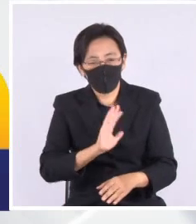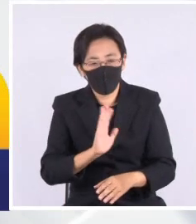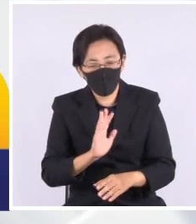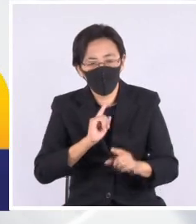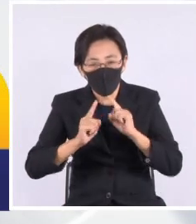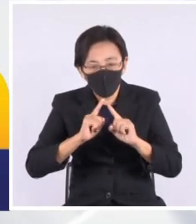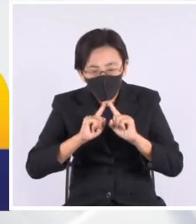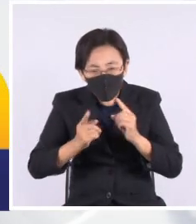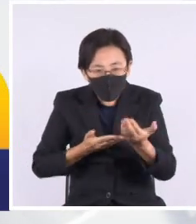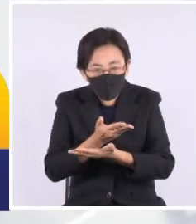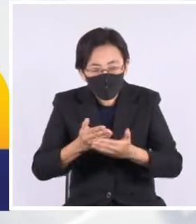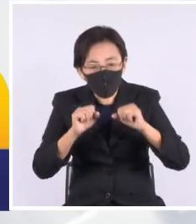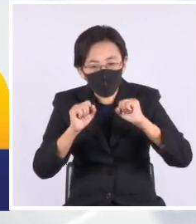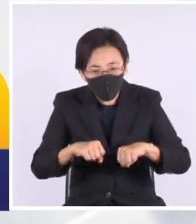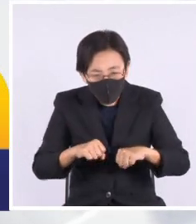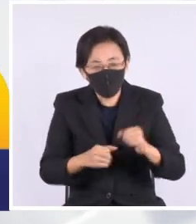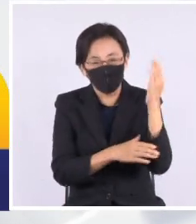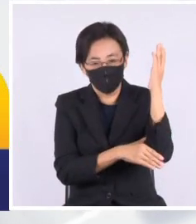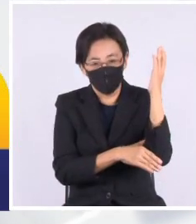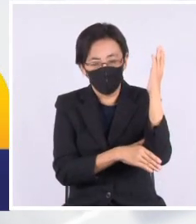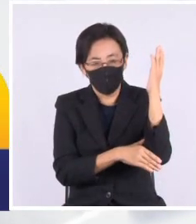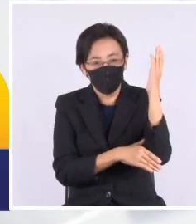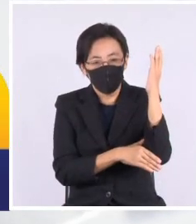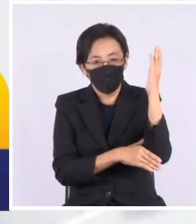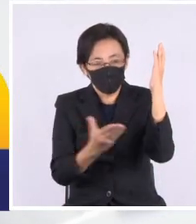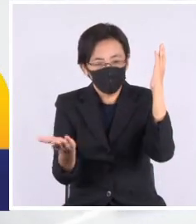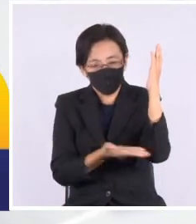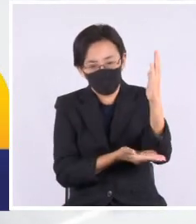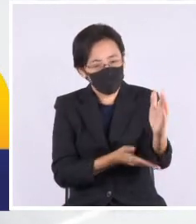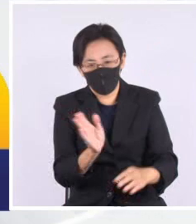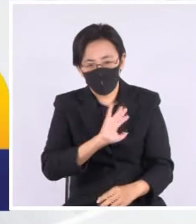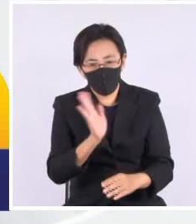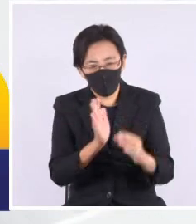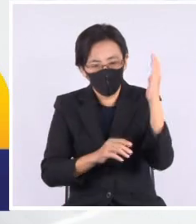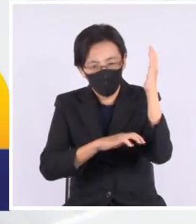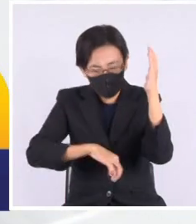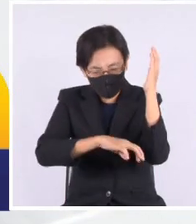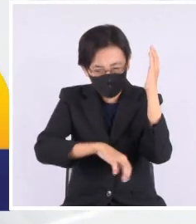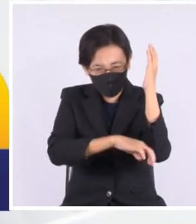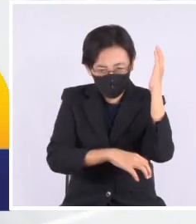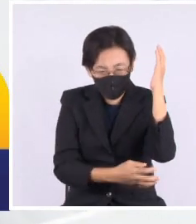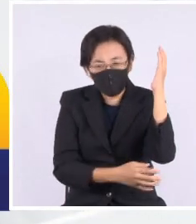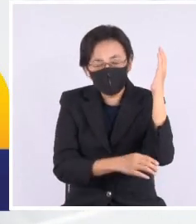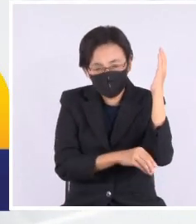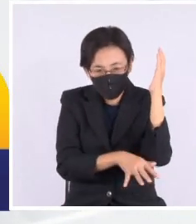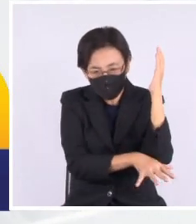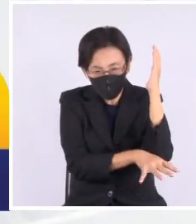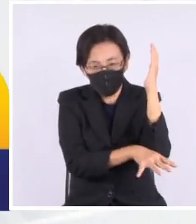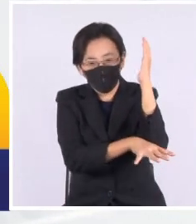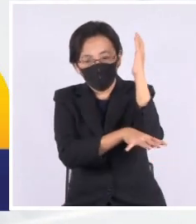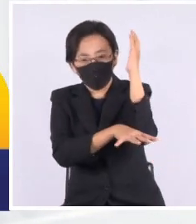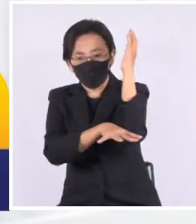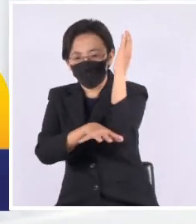กันของทุกภาคส่วนเป็นทองต้องกันว่าเราไม่ยอมให้ตัดโค่นนะครับแต่ขอล้อมย้ายไปปลูกที่วัดแทนเพื่อให้